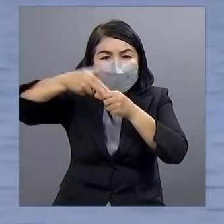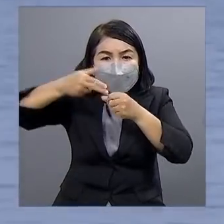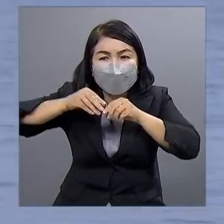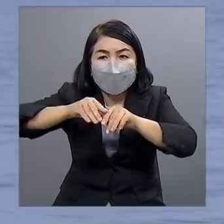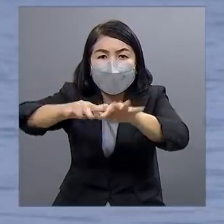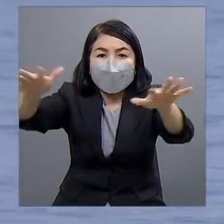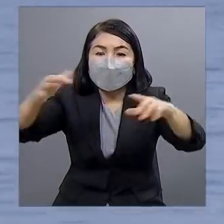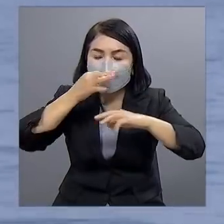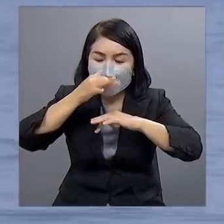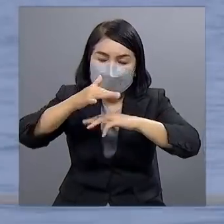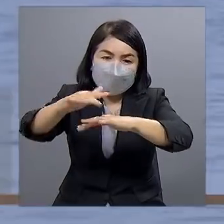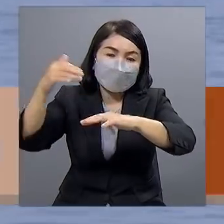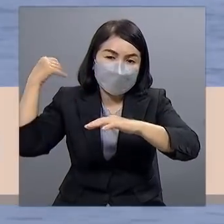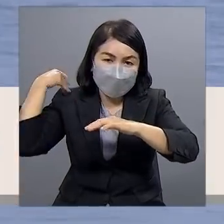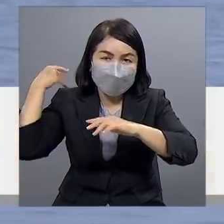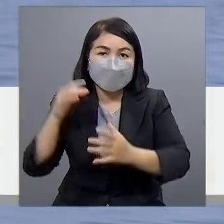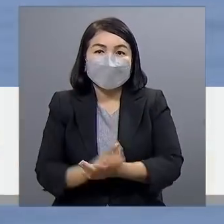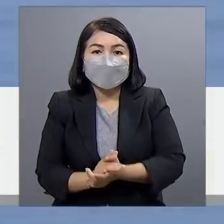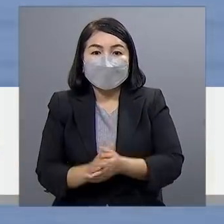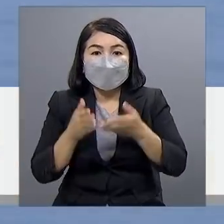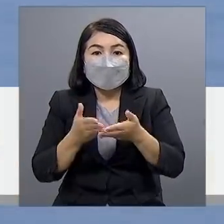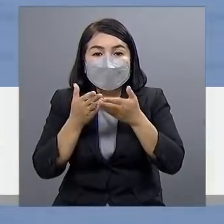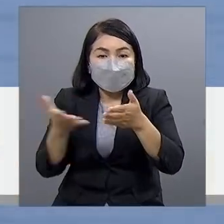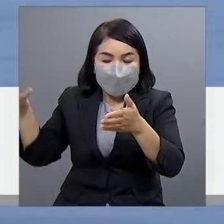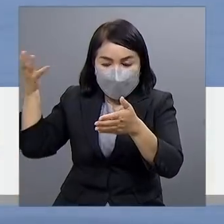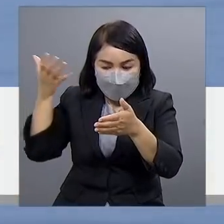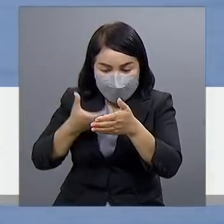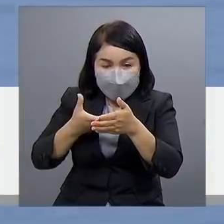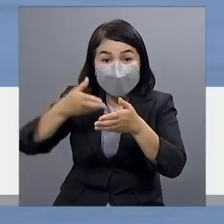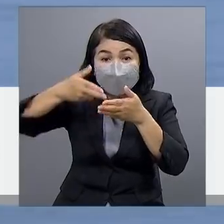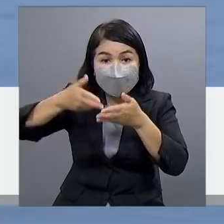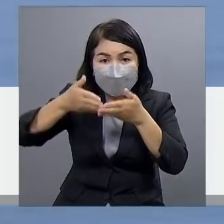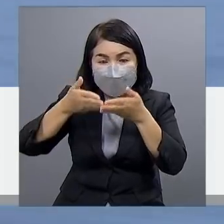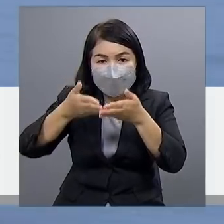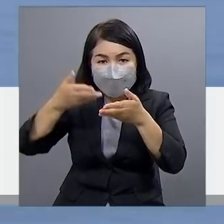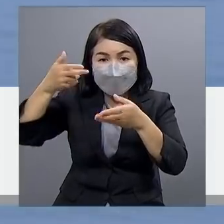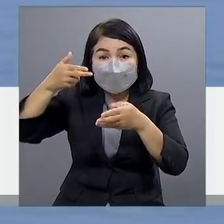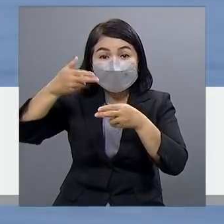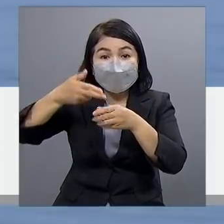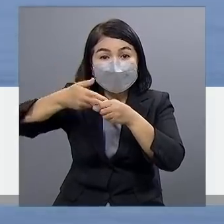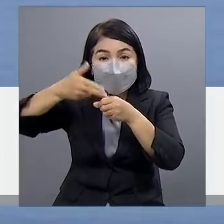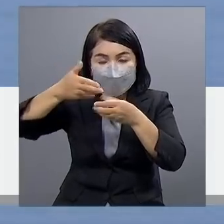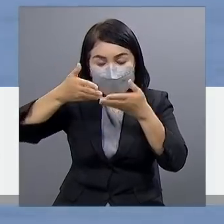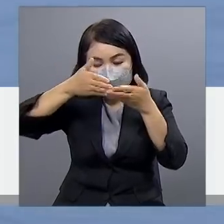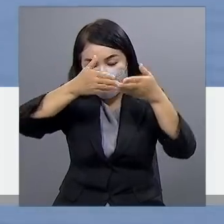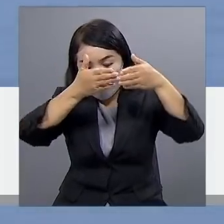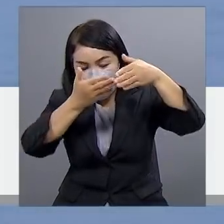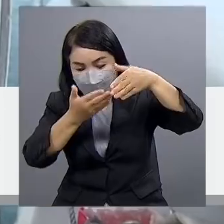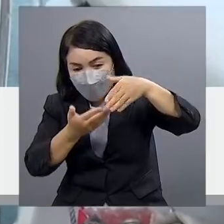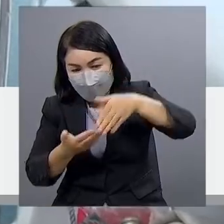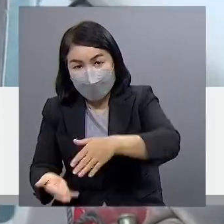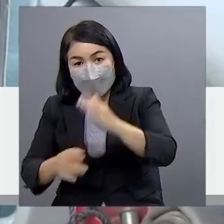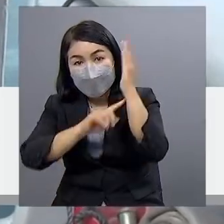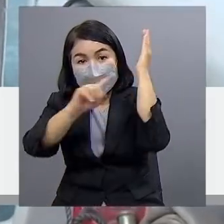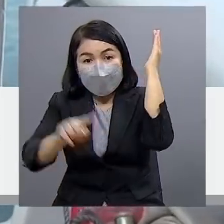เรือบรรทุกน้ำมันดีเซลปออันดามัน2ซึ่งจมลงกลางทะเลอ่าวไทยในน่านน้ำจังหวัดชุมพรพร้อมน้ำมันดีเซล 500,000 ลิตร